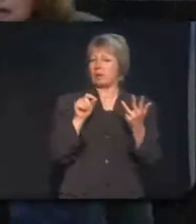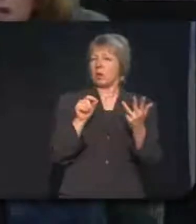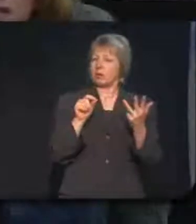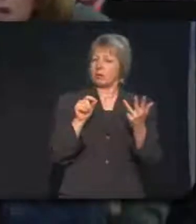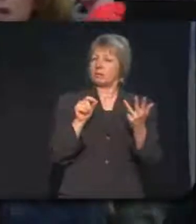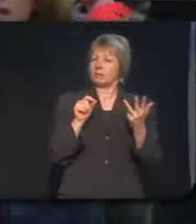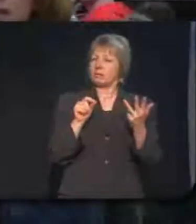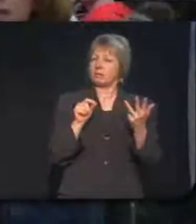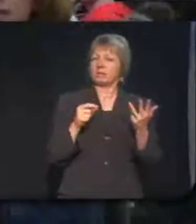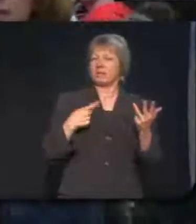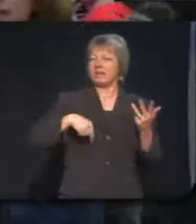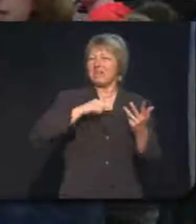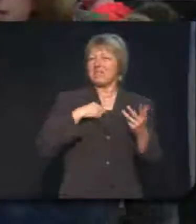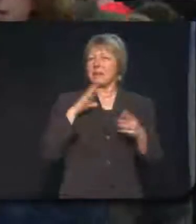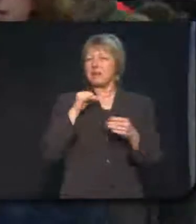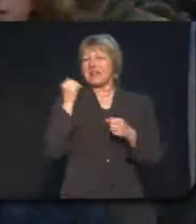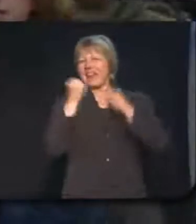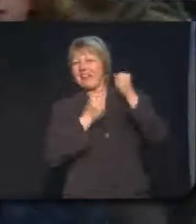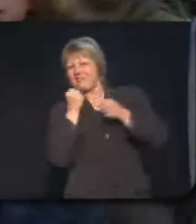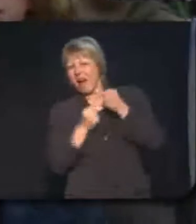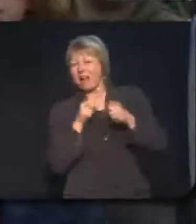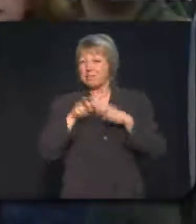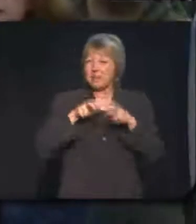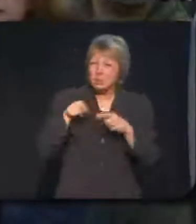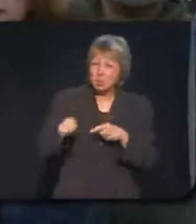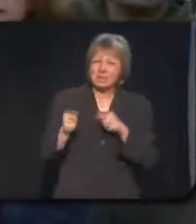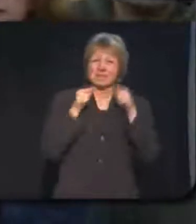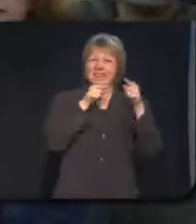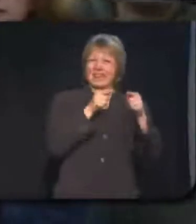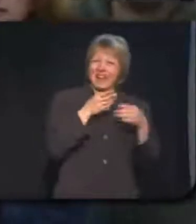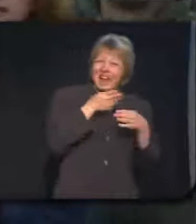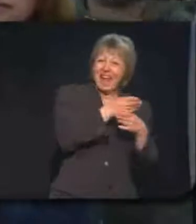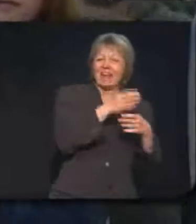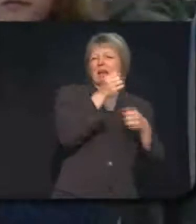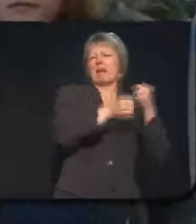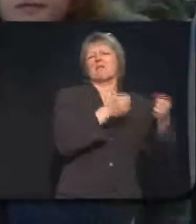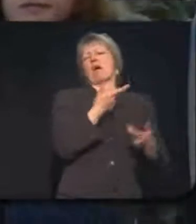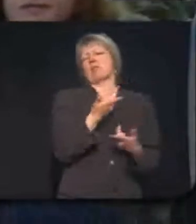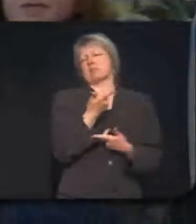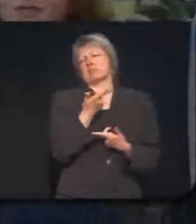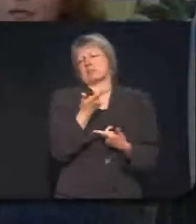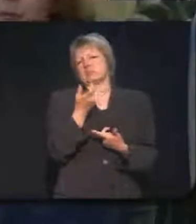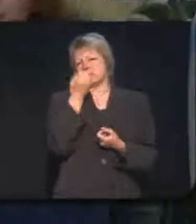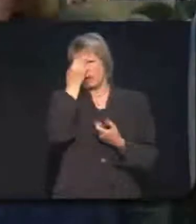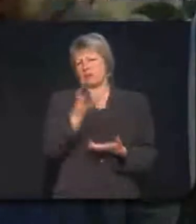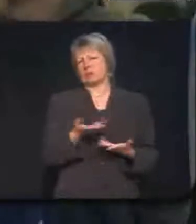um Gewalt zu stoppen das funktioniert aber nicht weil man nicht Menschenrechte gegeneinander liegen kann